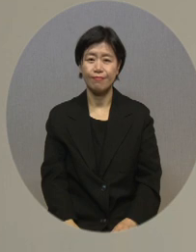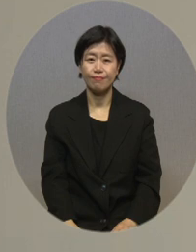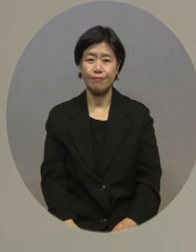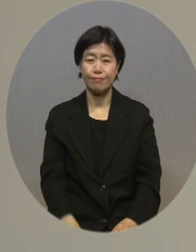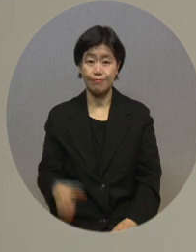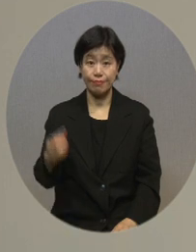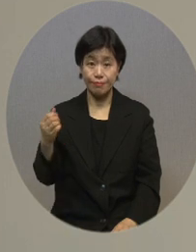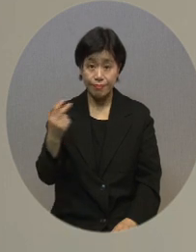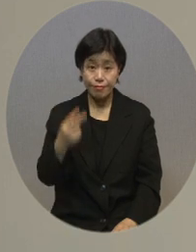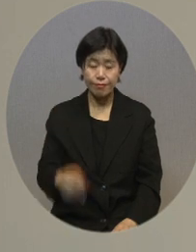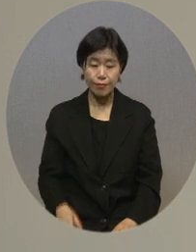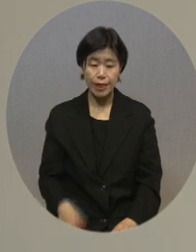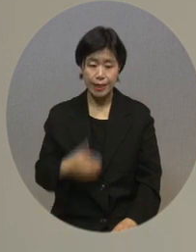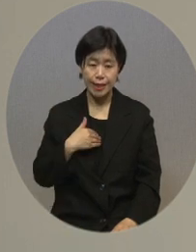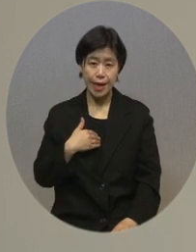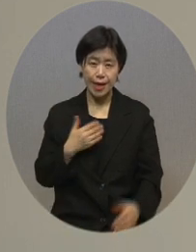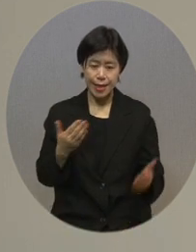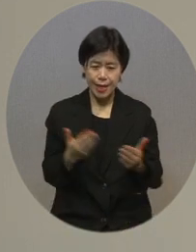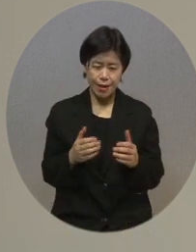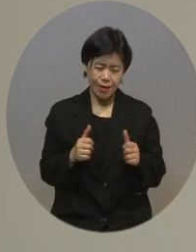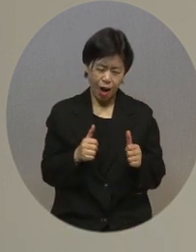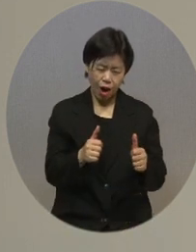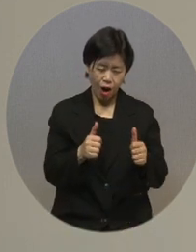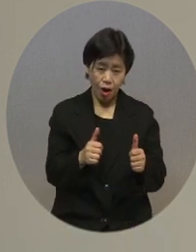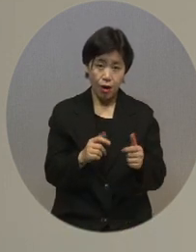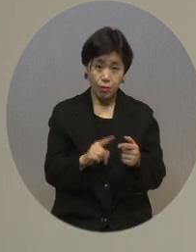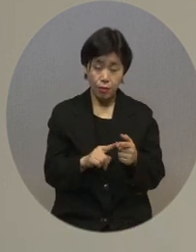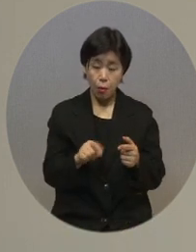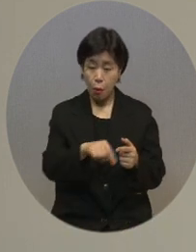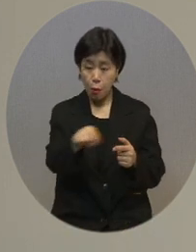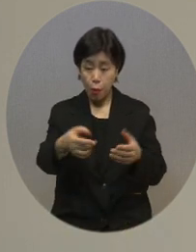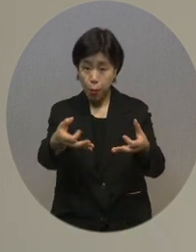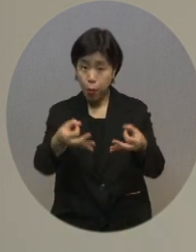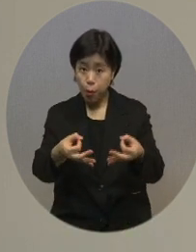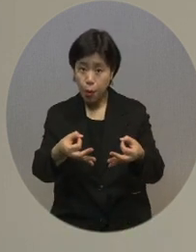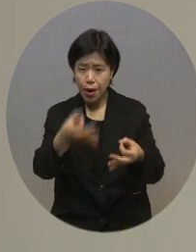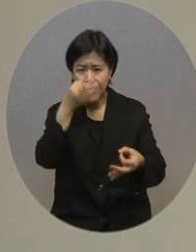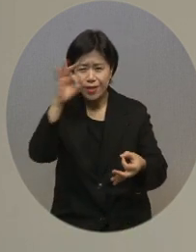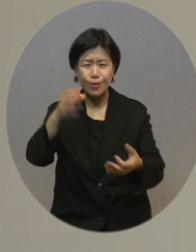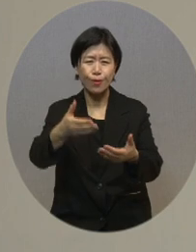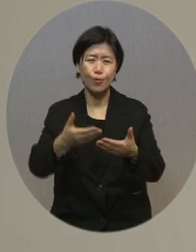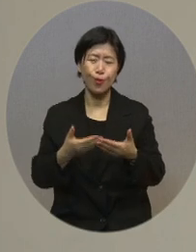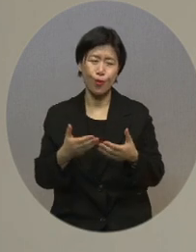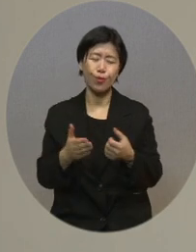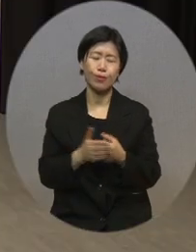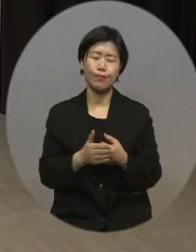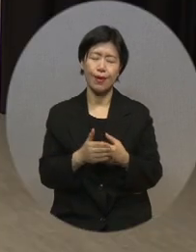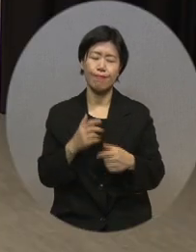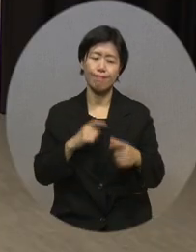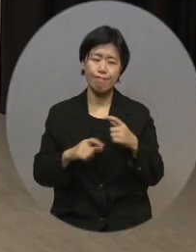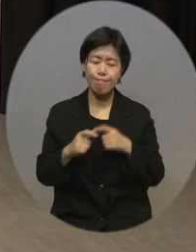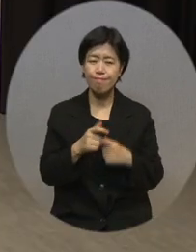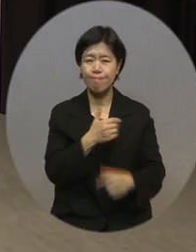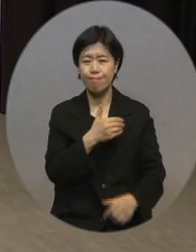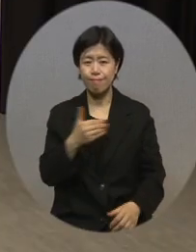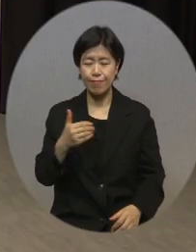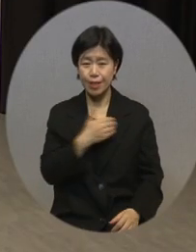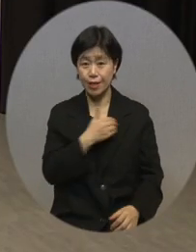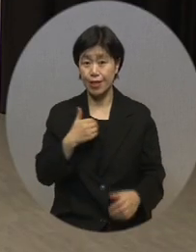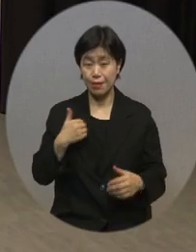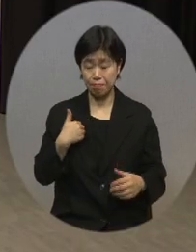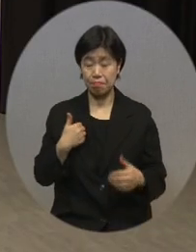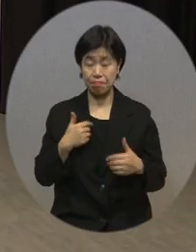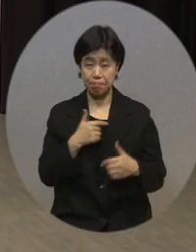그런 것들을 알아주는 또 주민들하고 또 서로 대화를 나누고 공유를 하니까 더 기쁨이 커지고요. 어느 이제 장소를